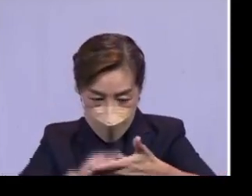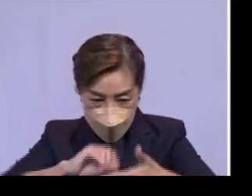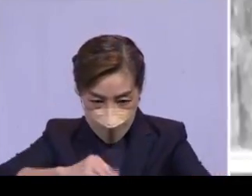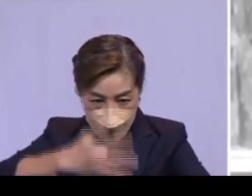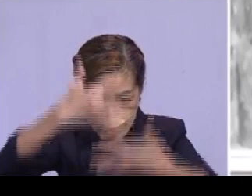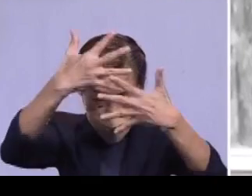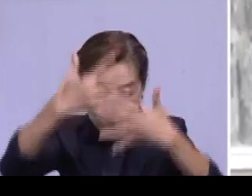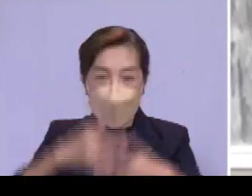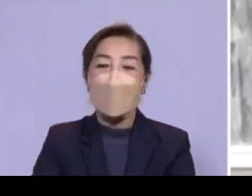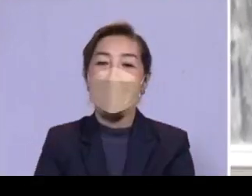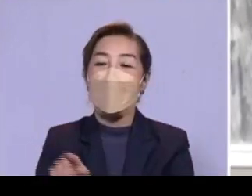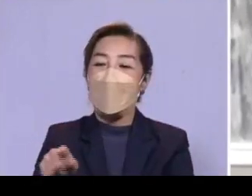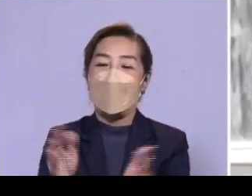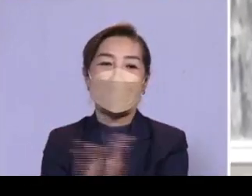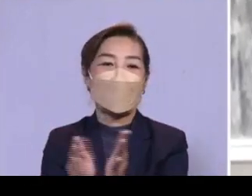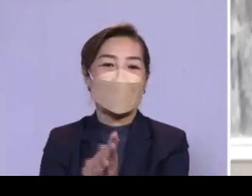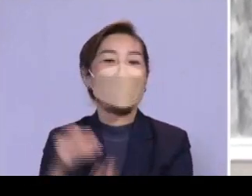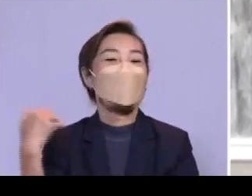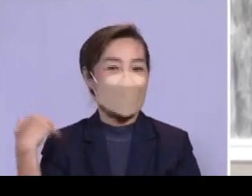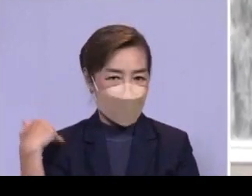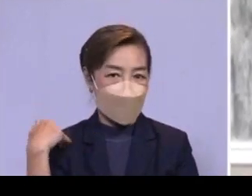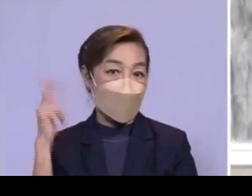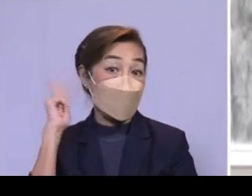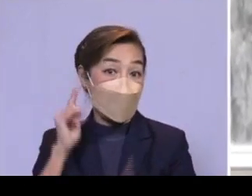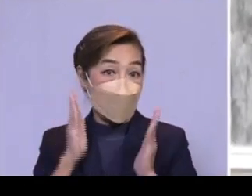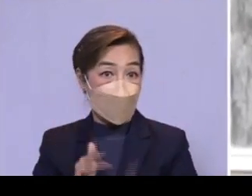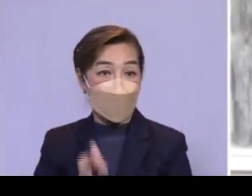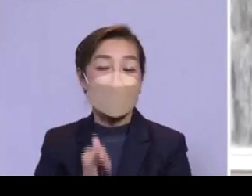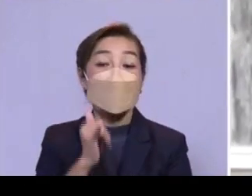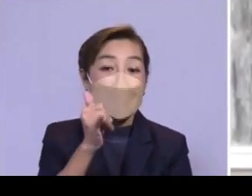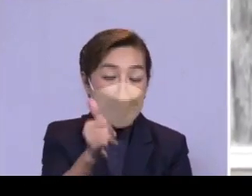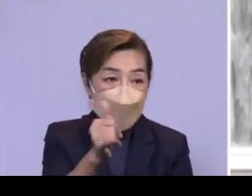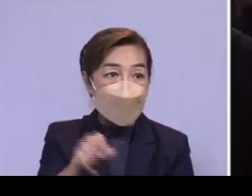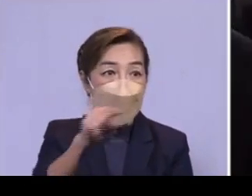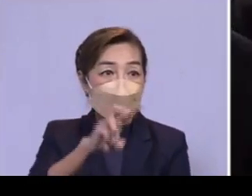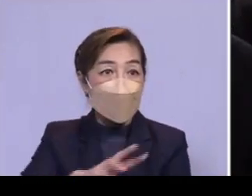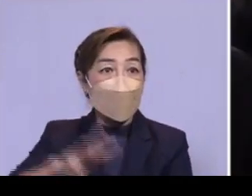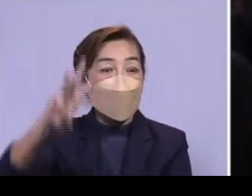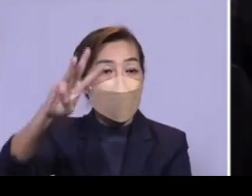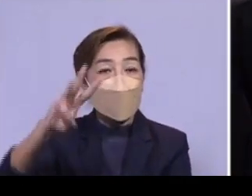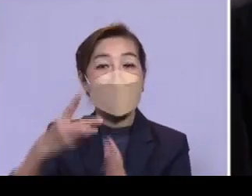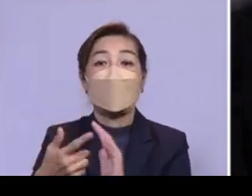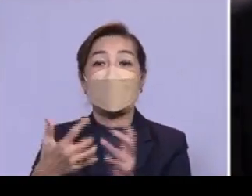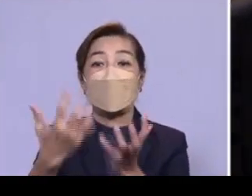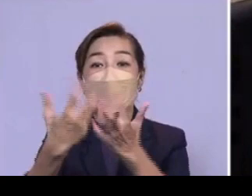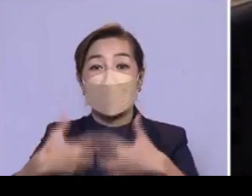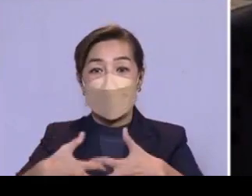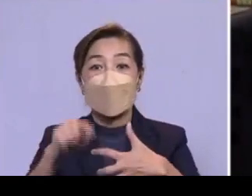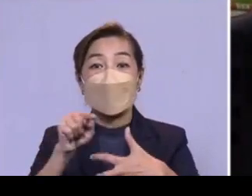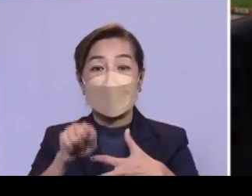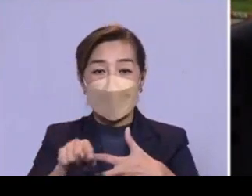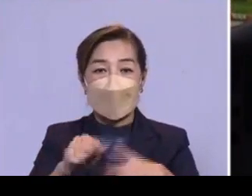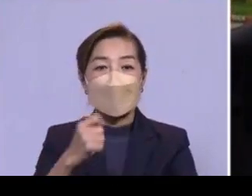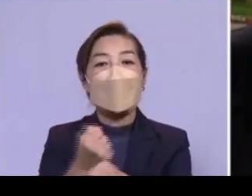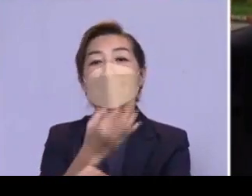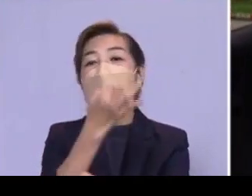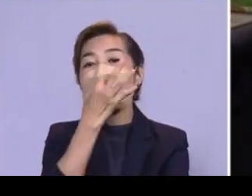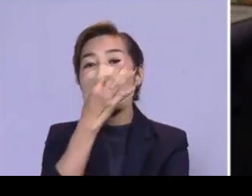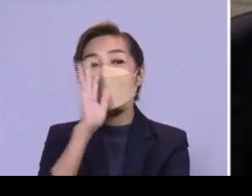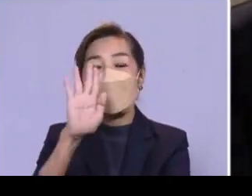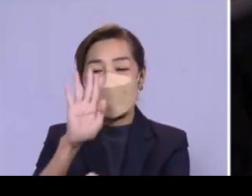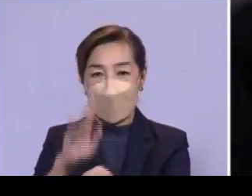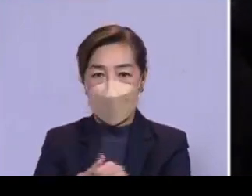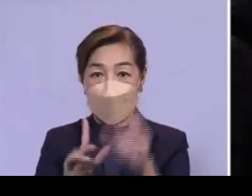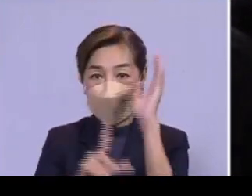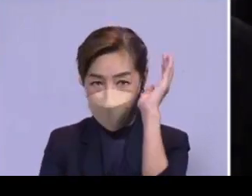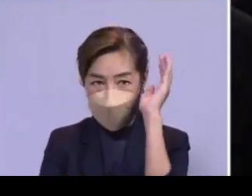ายมหาศาลผู้สื่อข่าวเราก็เลยลงพื้นที่ไปที่ต้นสังกัดของน้องๆกลุ่มนี้ก็คือวิทยาลัยการอาชีพตรัง โอ ้